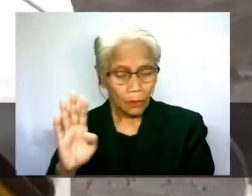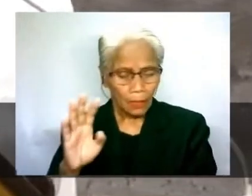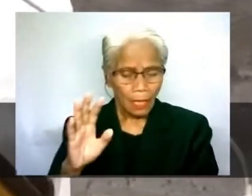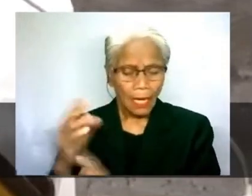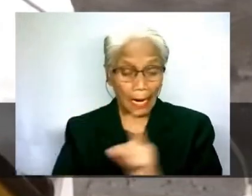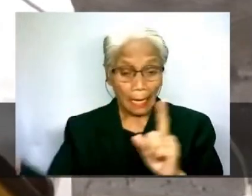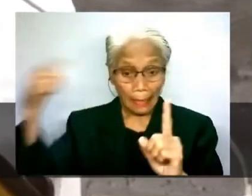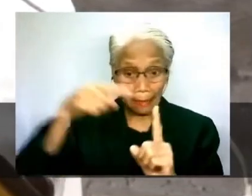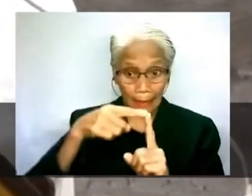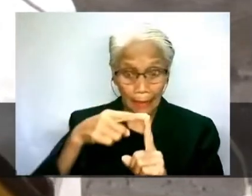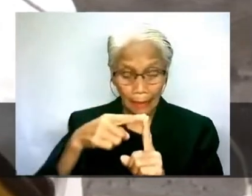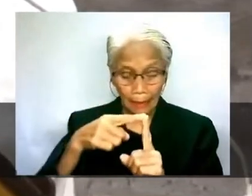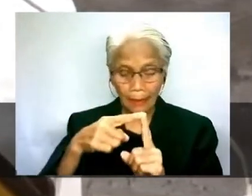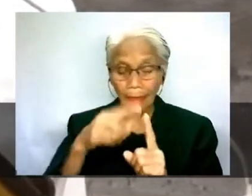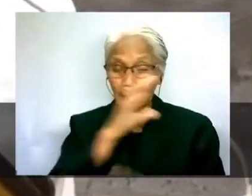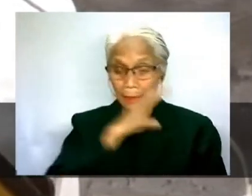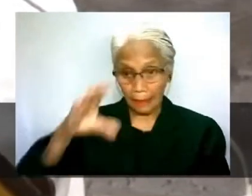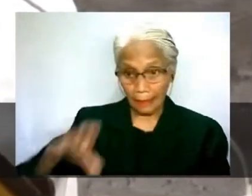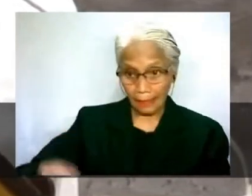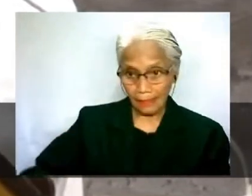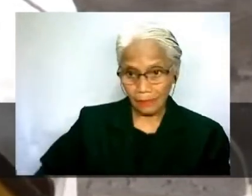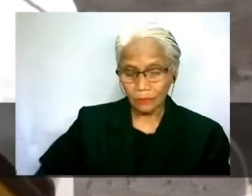kay Kristo.